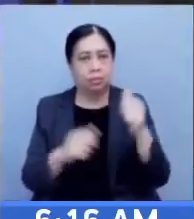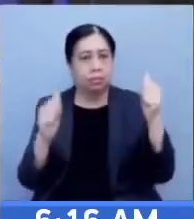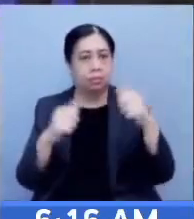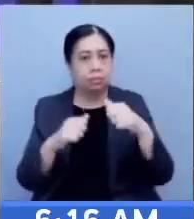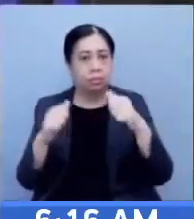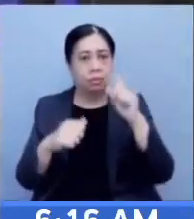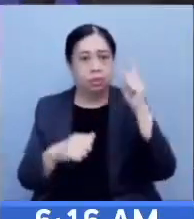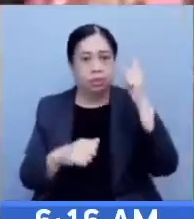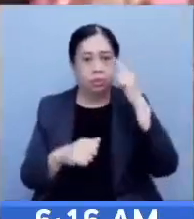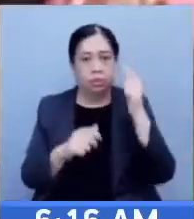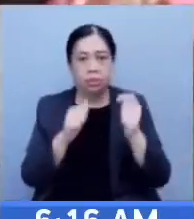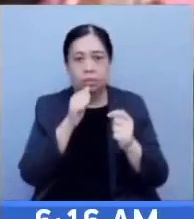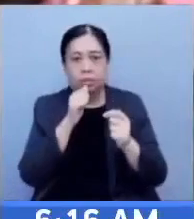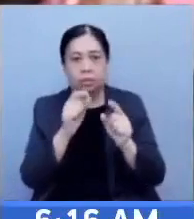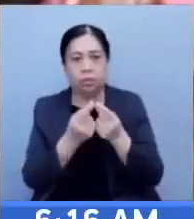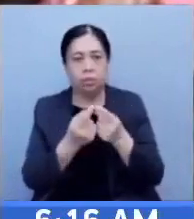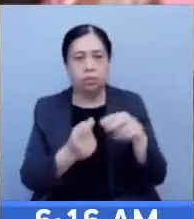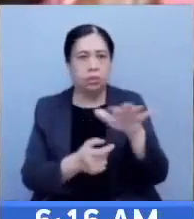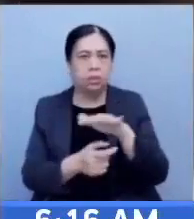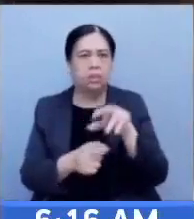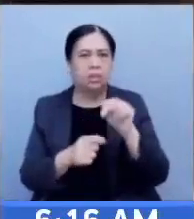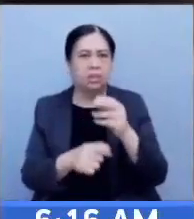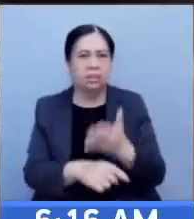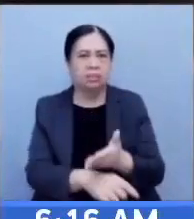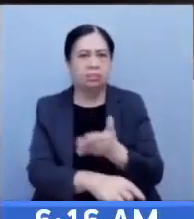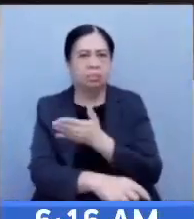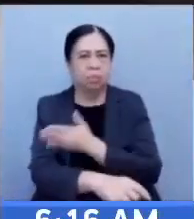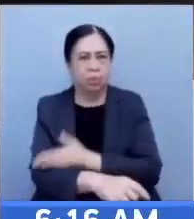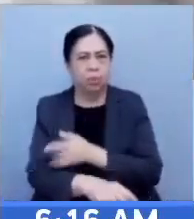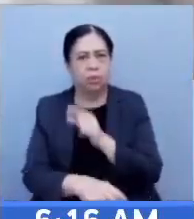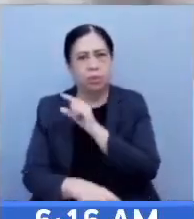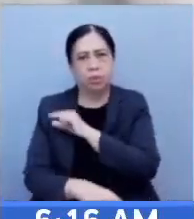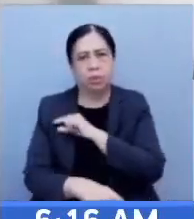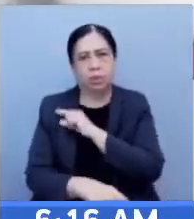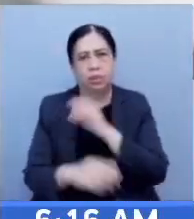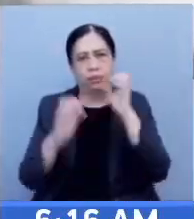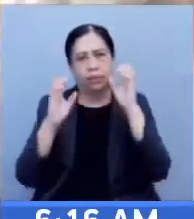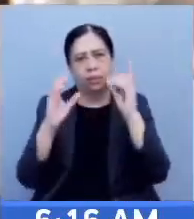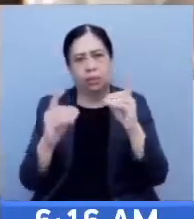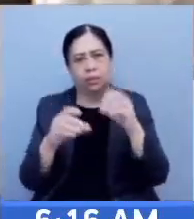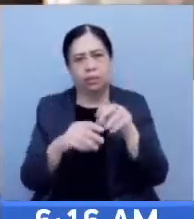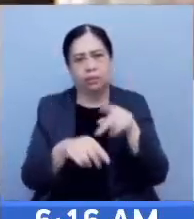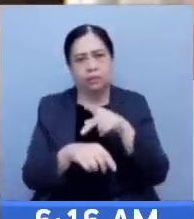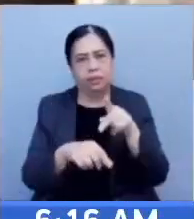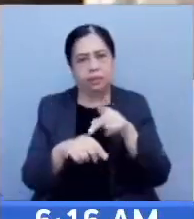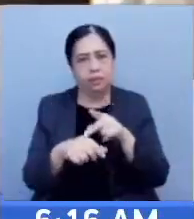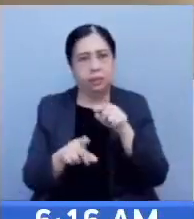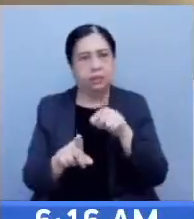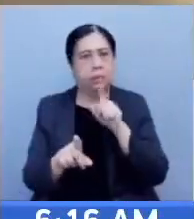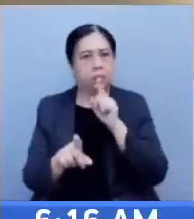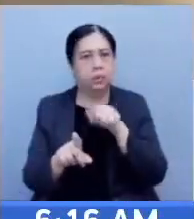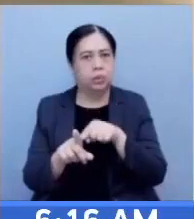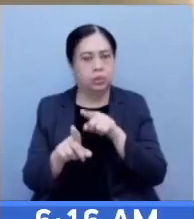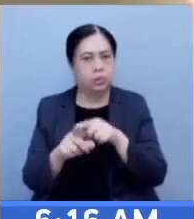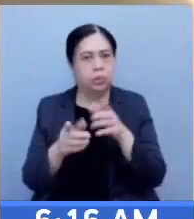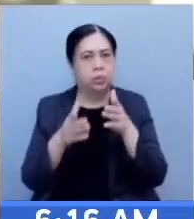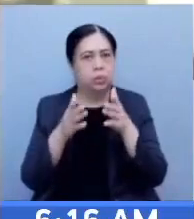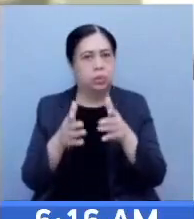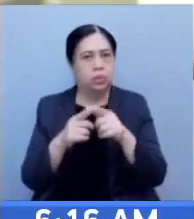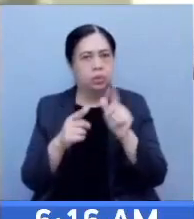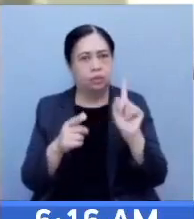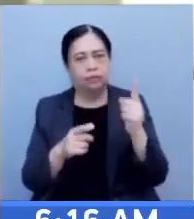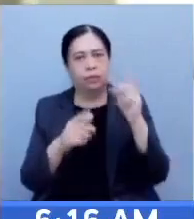pribadong sektor na kailangang mapaganda pa ang kalidad ng edukasyon sa bansa. Isa raw kasi ito sa mga susi para maging first world ang